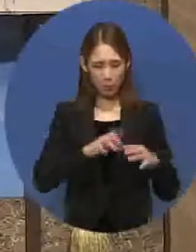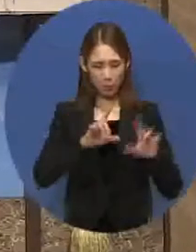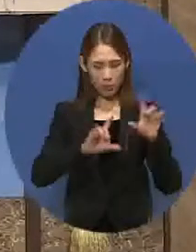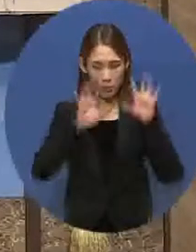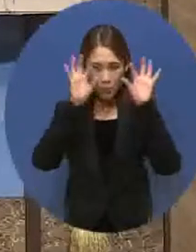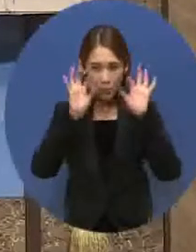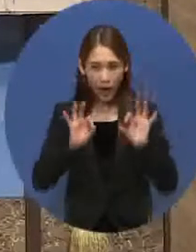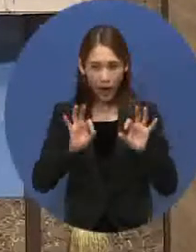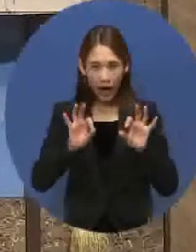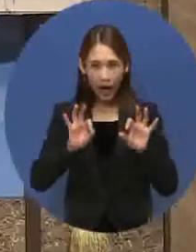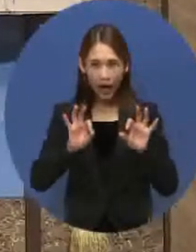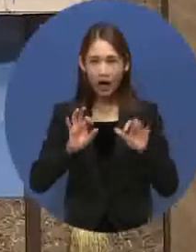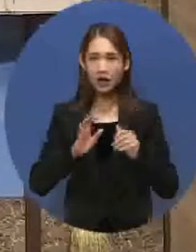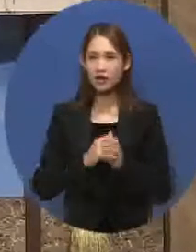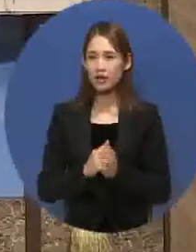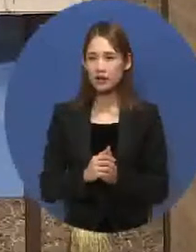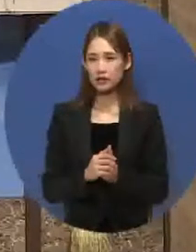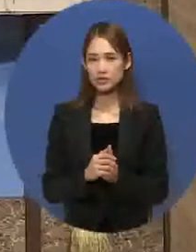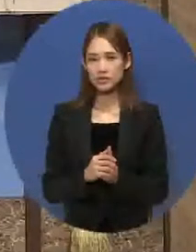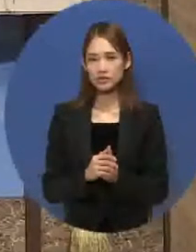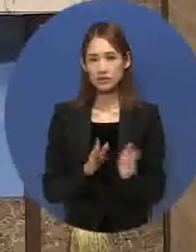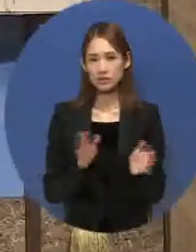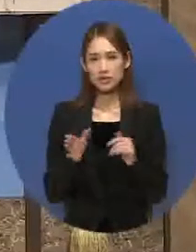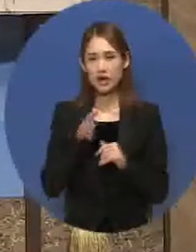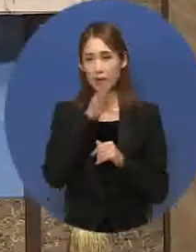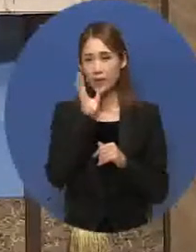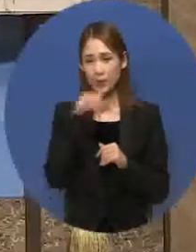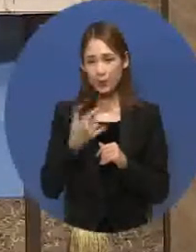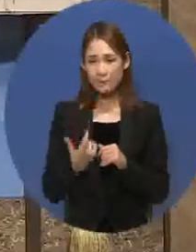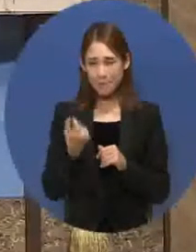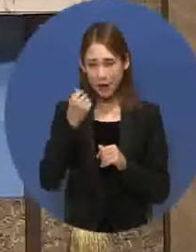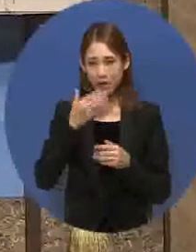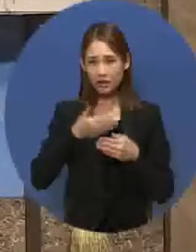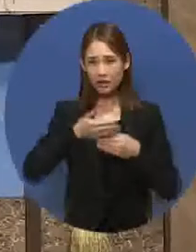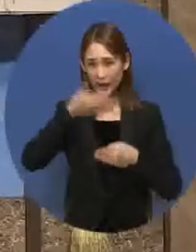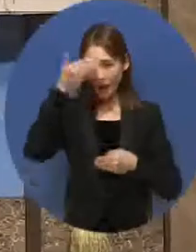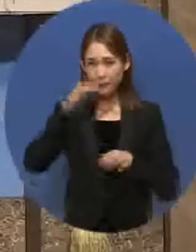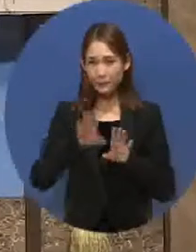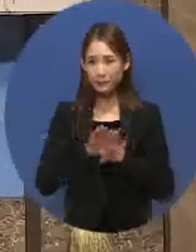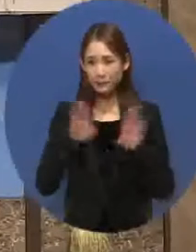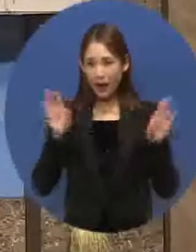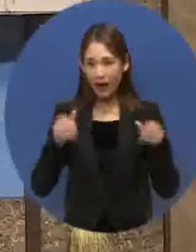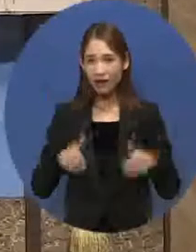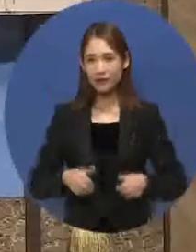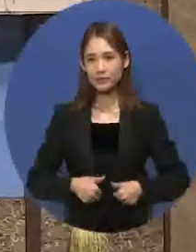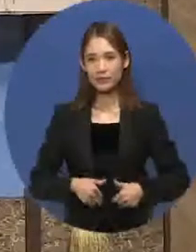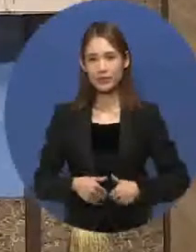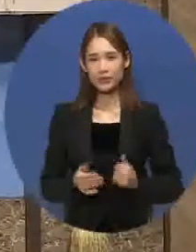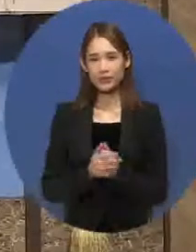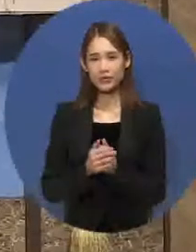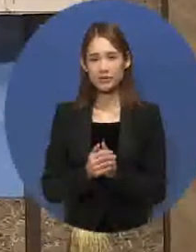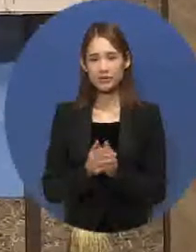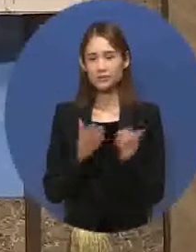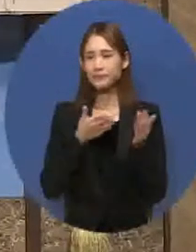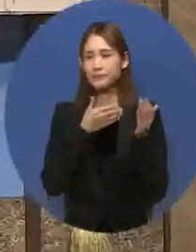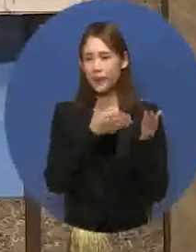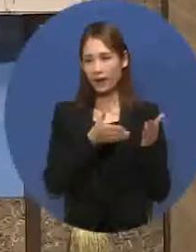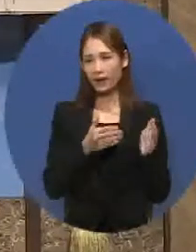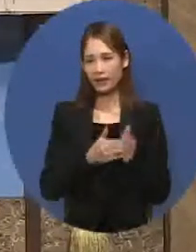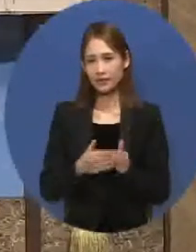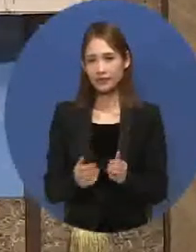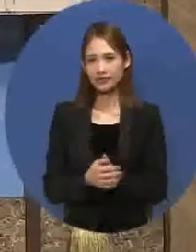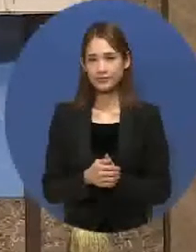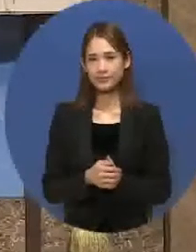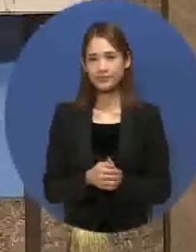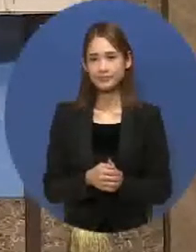많이 봤습니다. 그러니까 경로당을 빨리 개방하도록 좀 해주십사 하는 그런 청을 드렸습니다.